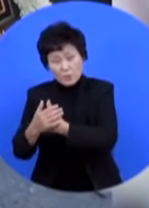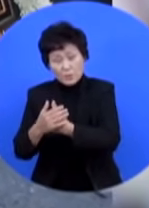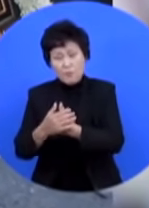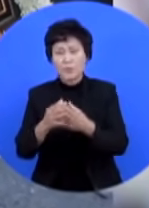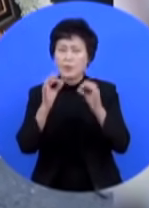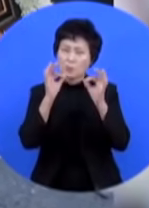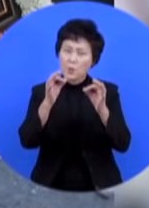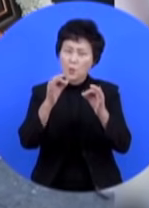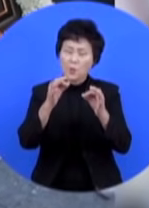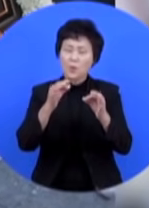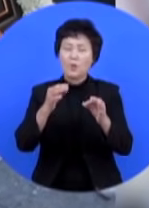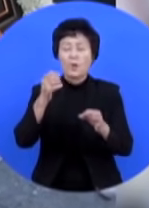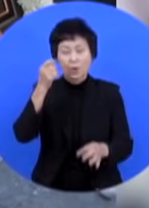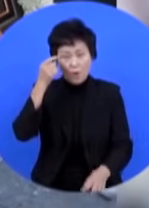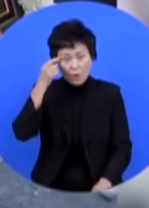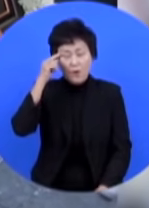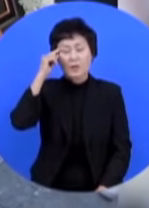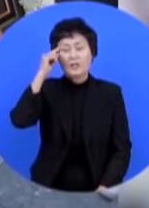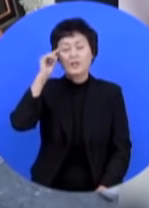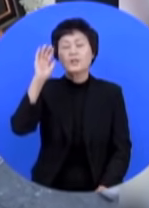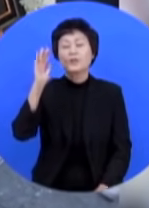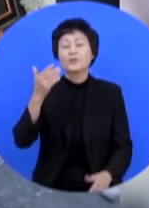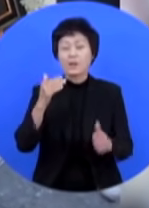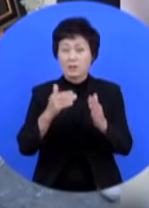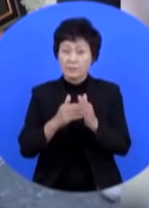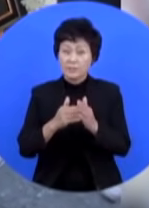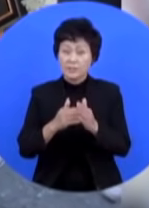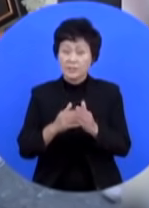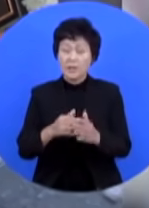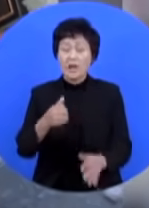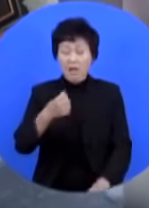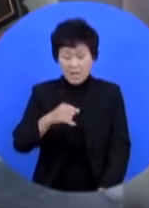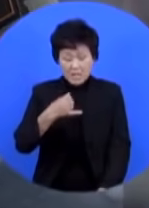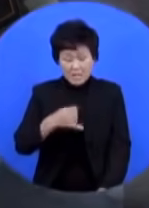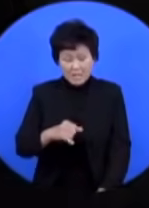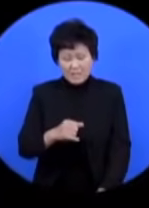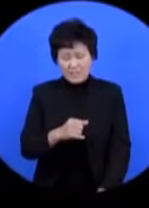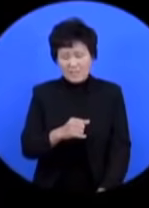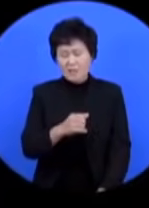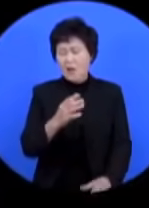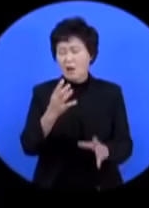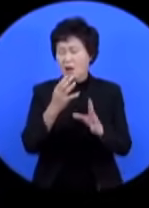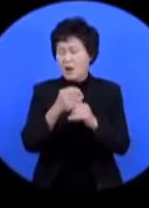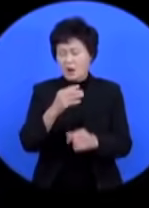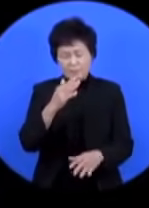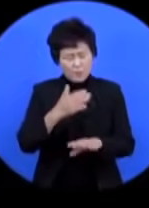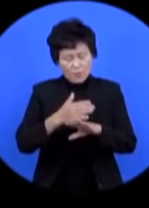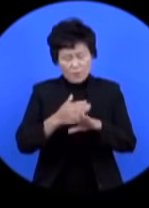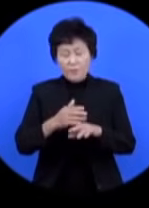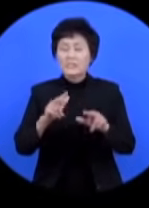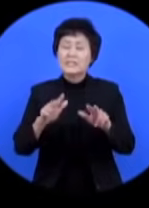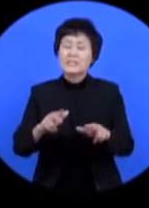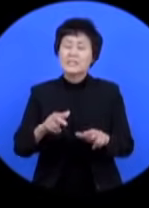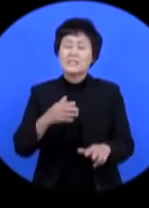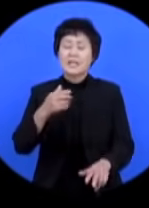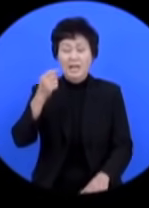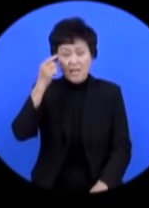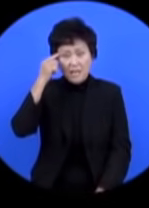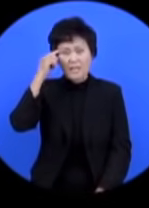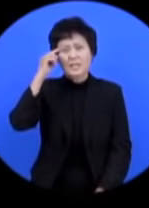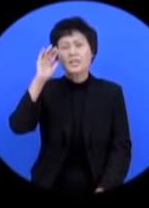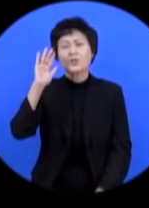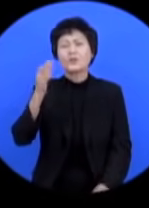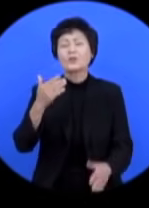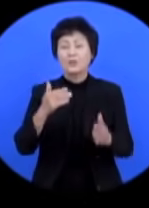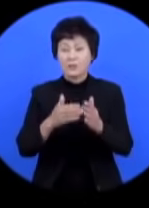셋째, 자식이 얼마나 고마운지 이제야 확실히 깨닫게 하시니 감사합니다. 하나밖에 없는 자식이